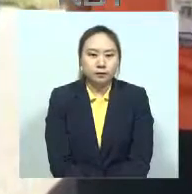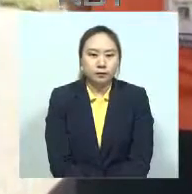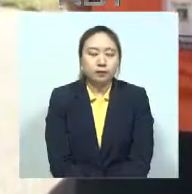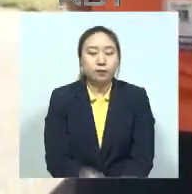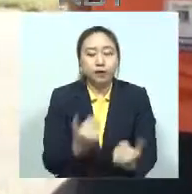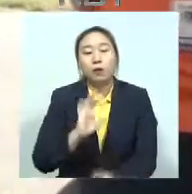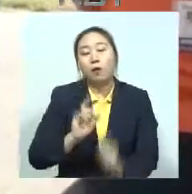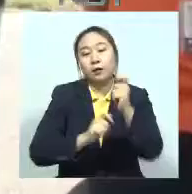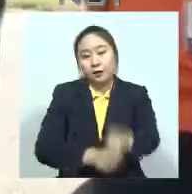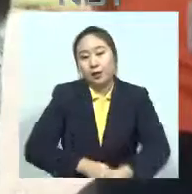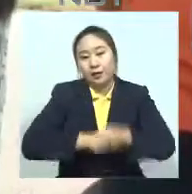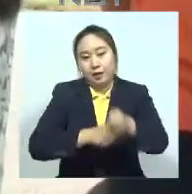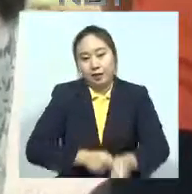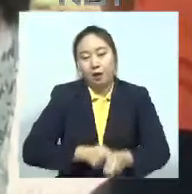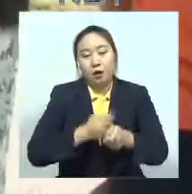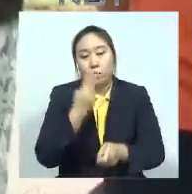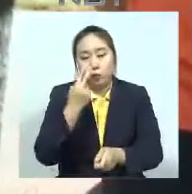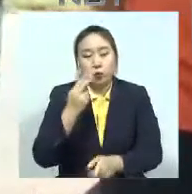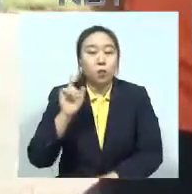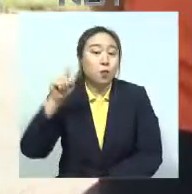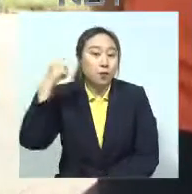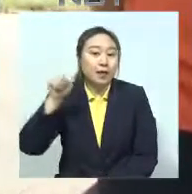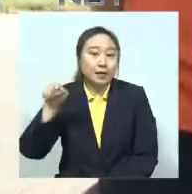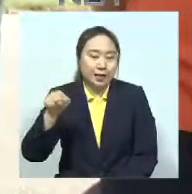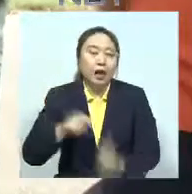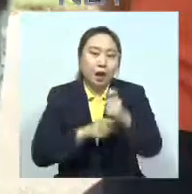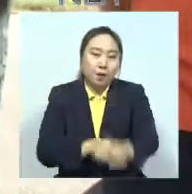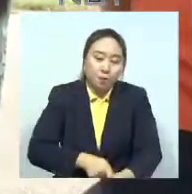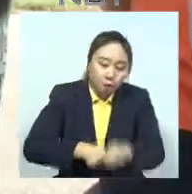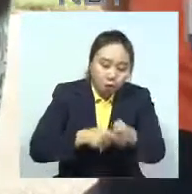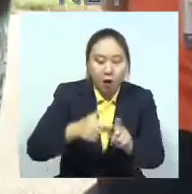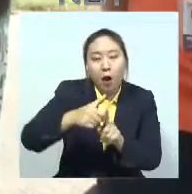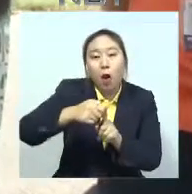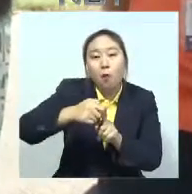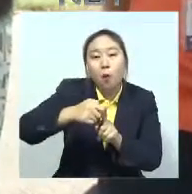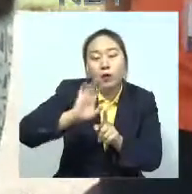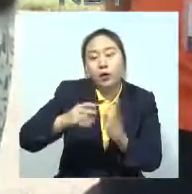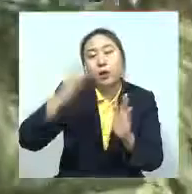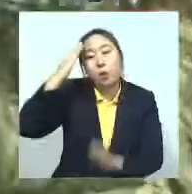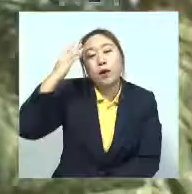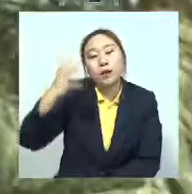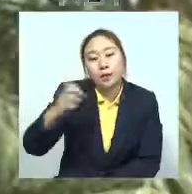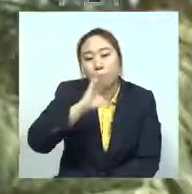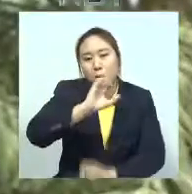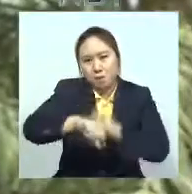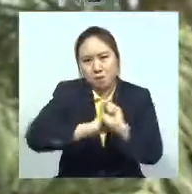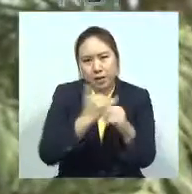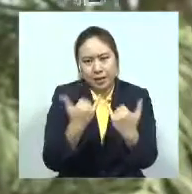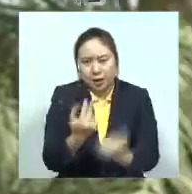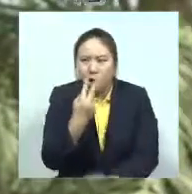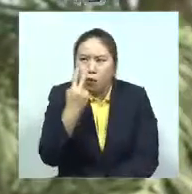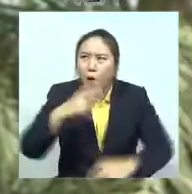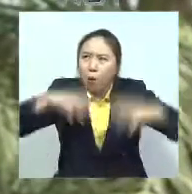ได ้ไปฟังจากเกษตรกรกันบ้างนะคะคุณพี่ท่านนี้เป็นเกษตรกรปลูกข้าวโพดในอำเภอหัวหินค่ะบอกว่าปีนี้ถ้าดูแล้วฝ